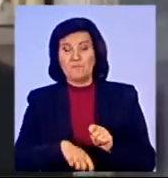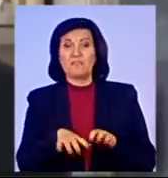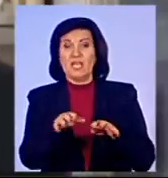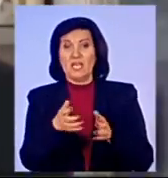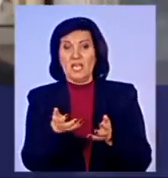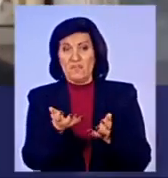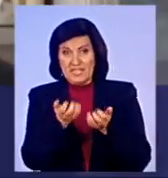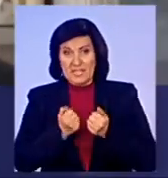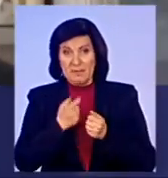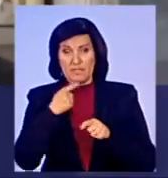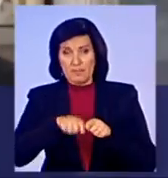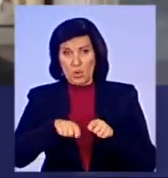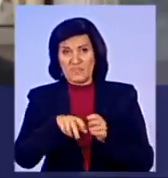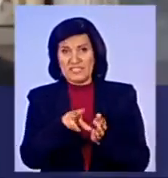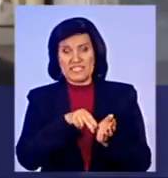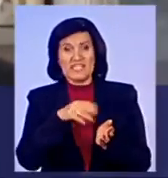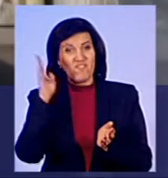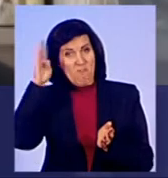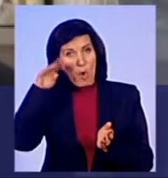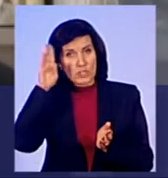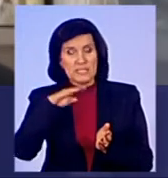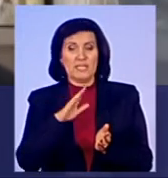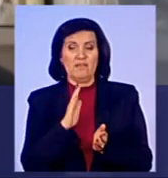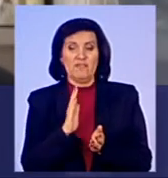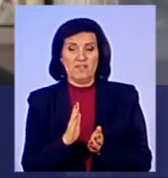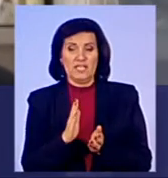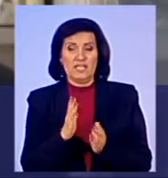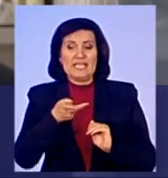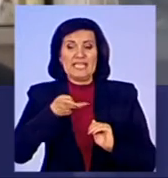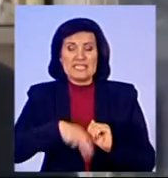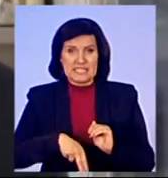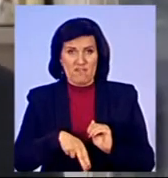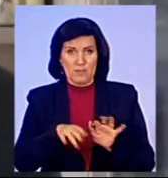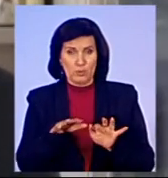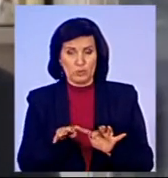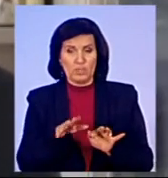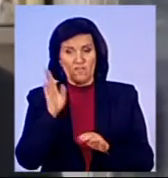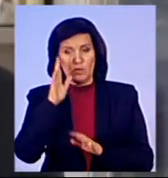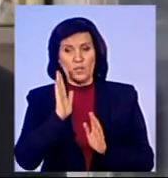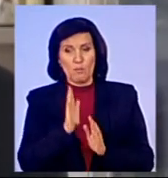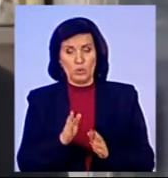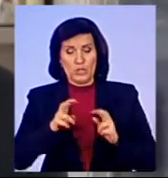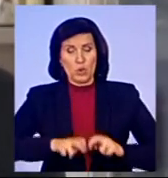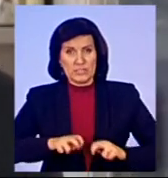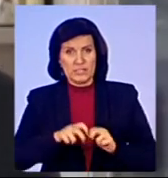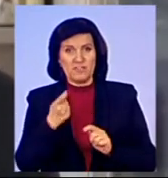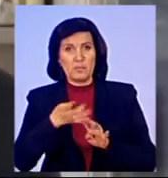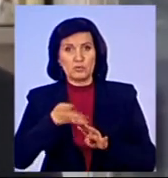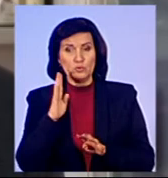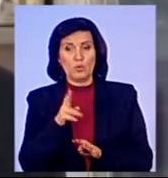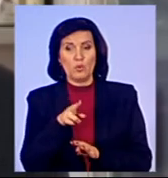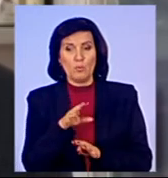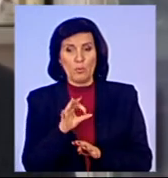Відібрані проби зразків води в кінцевих точках. Вода буде досліджена в першу чергу